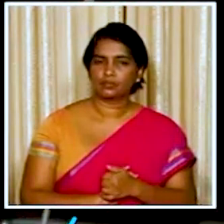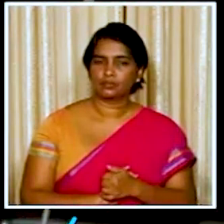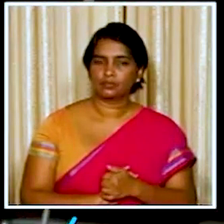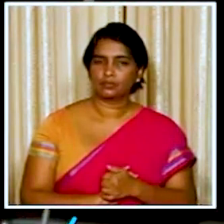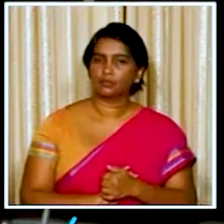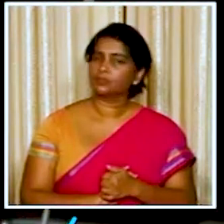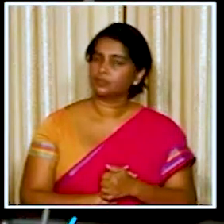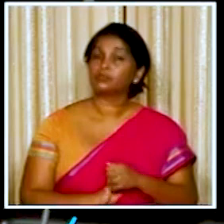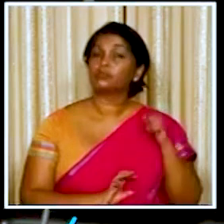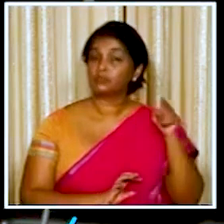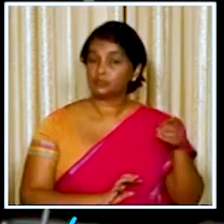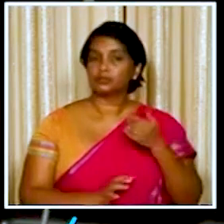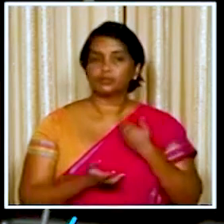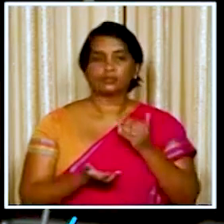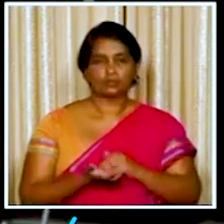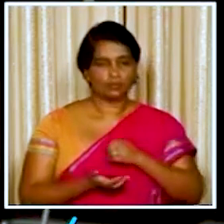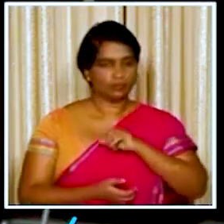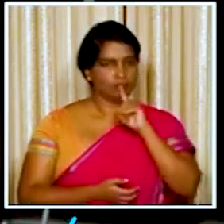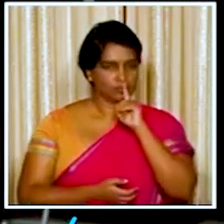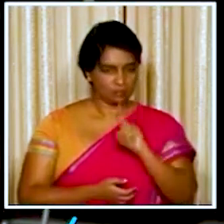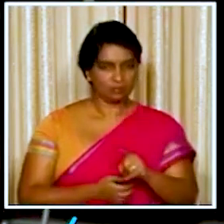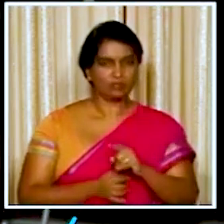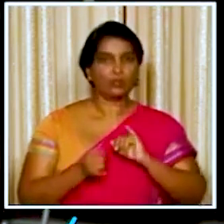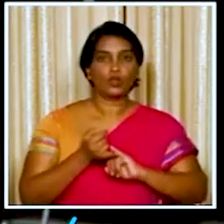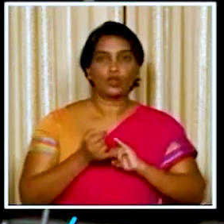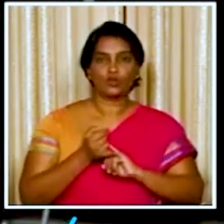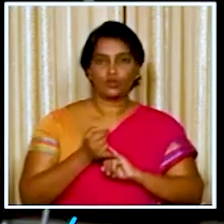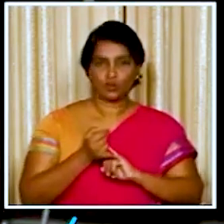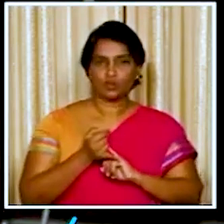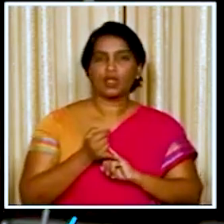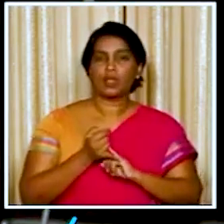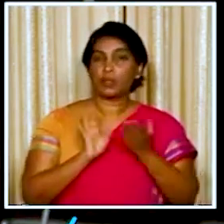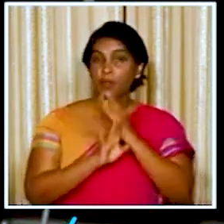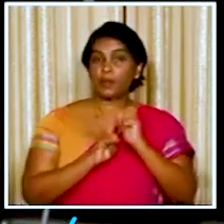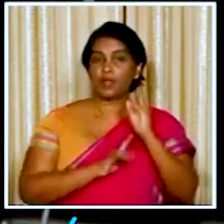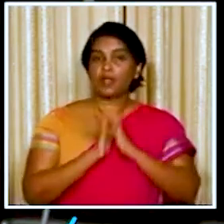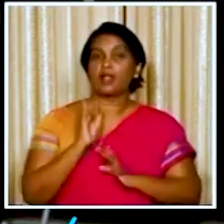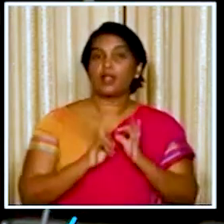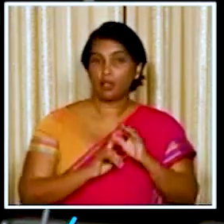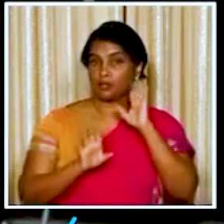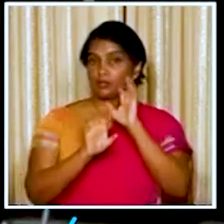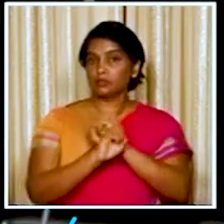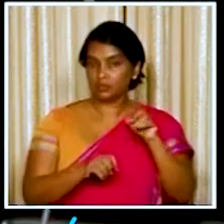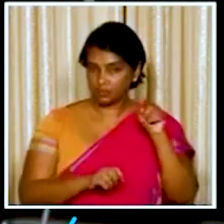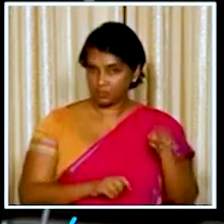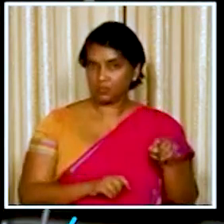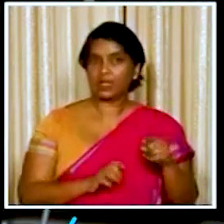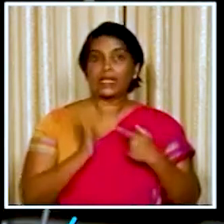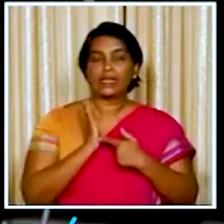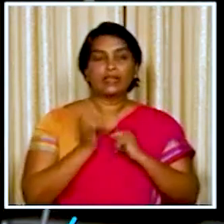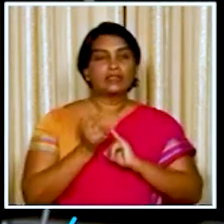බඳුන්නුනේ. එතනදි මං නැවත වතාවක් කියනවා සුනිල් හඳුන්නෙත්තු හඳුන්නෙත්තු හිටපු පාර්ලිමේන්තු මන්ත්‍රීවරයා කරපු ප්‍රකාශය, ටෙල්වින්ද